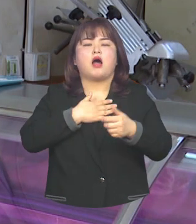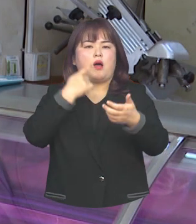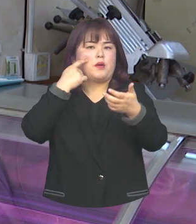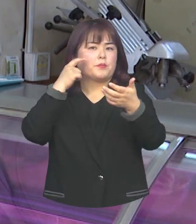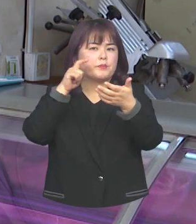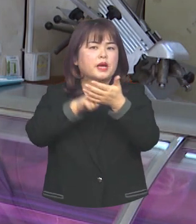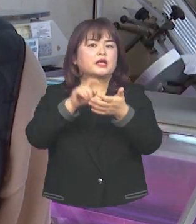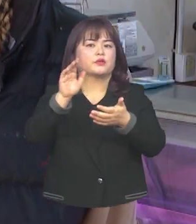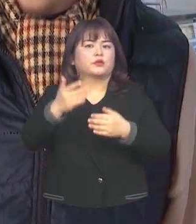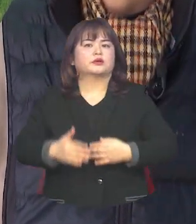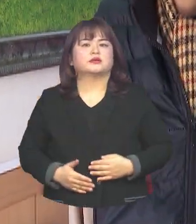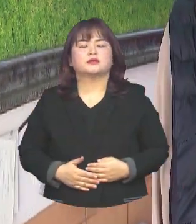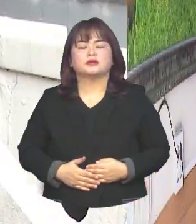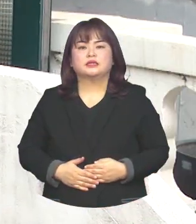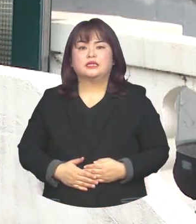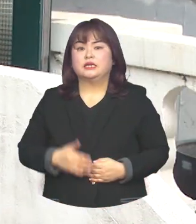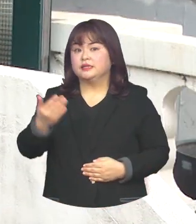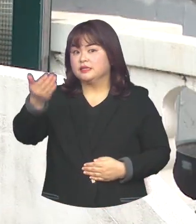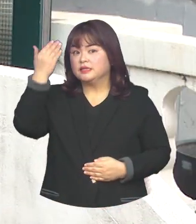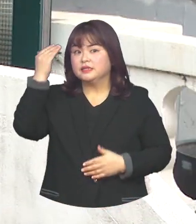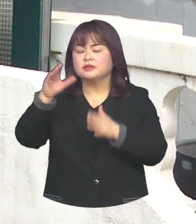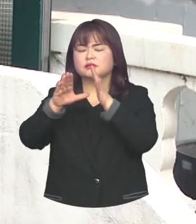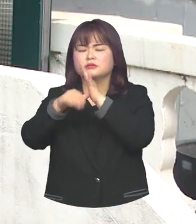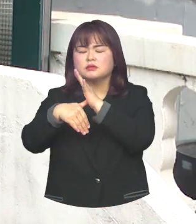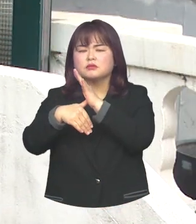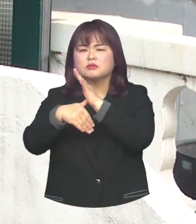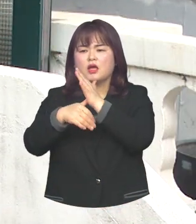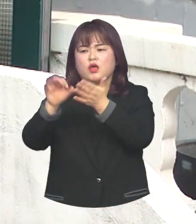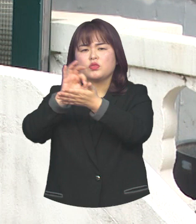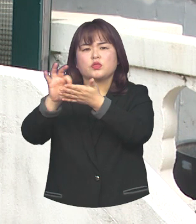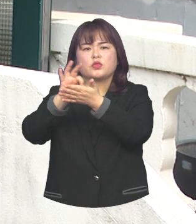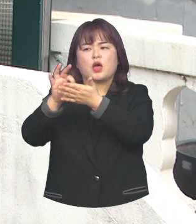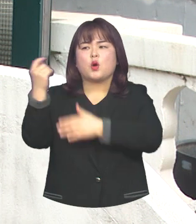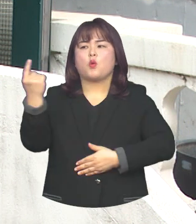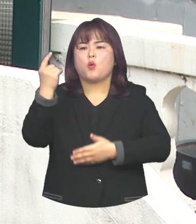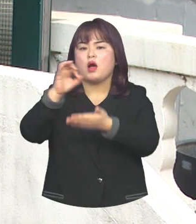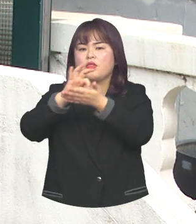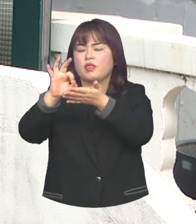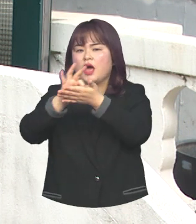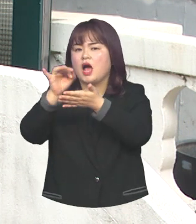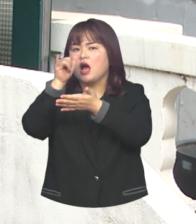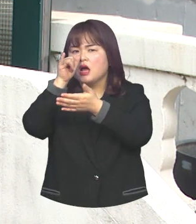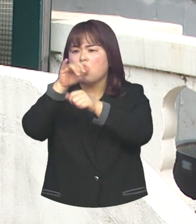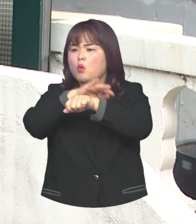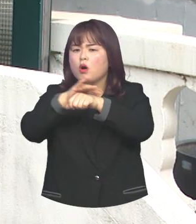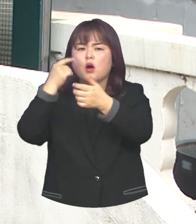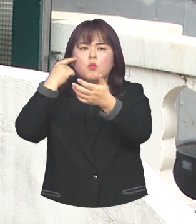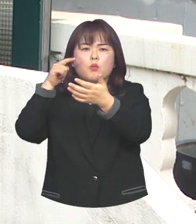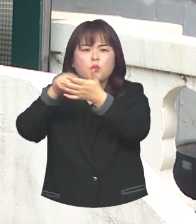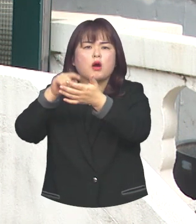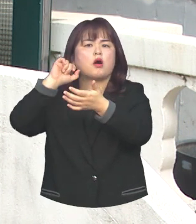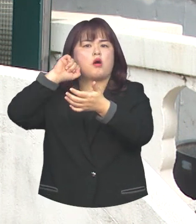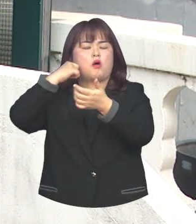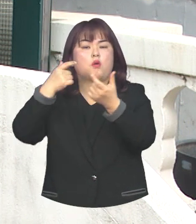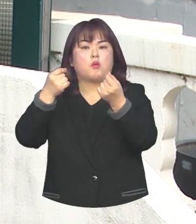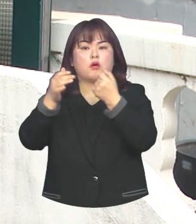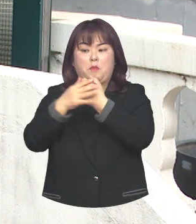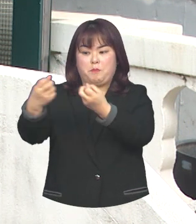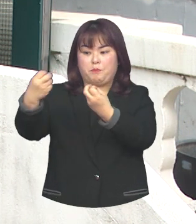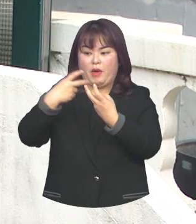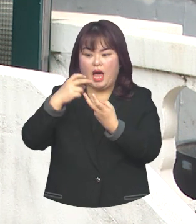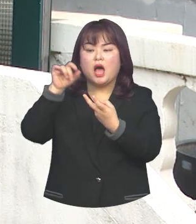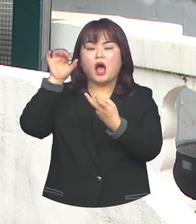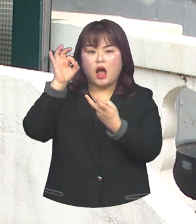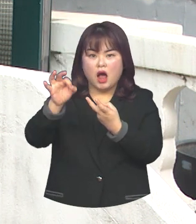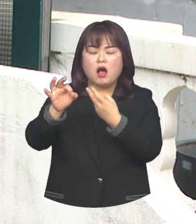알았기 때문에 이런. 그전에는 저희가 전기를 써두고 사용량을 잘 모르잖아요. 고지서가